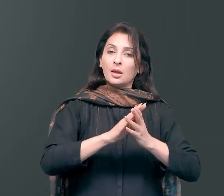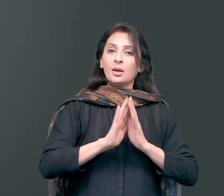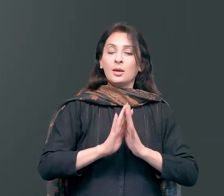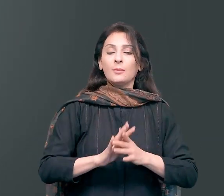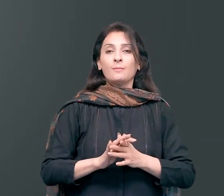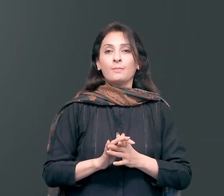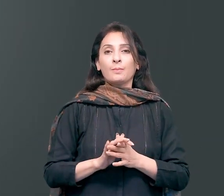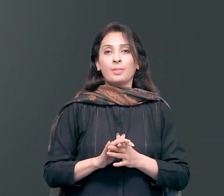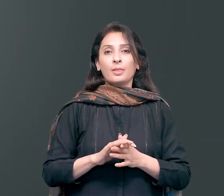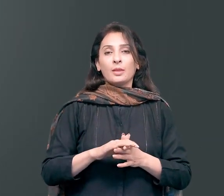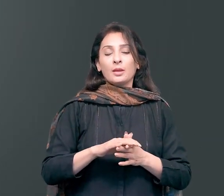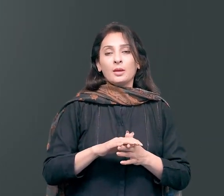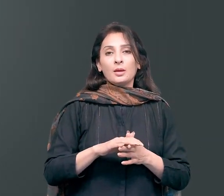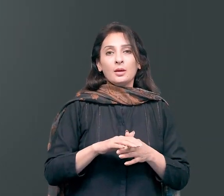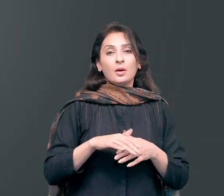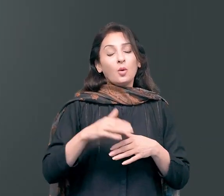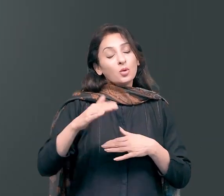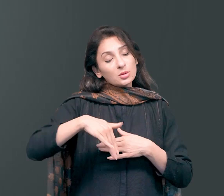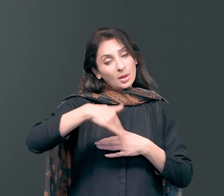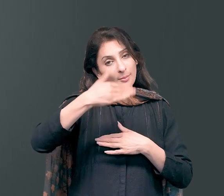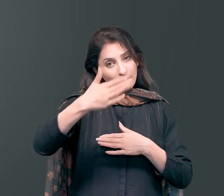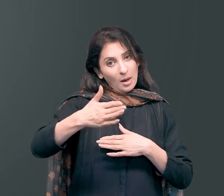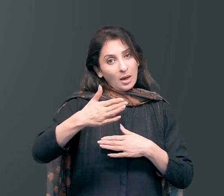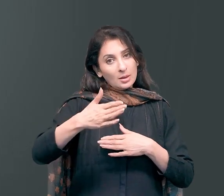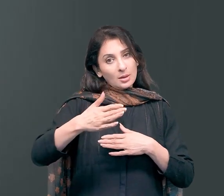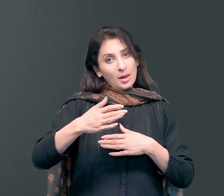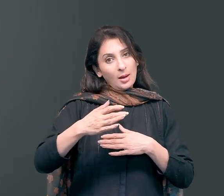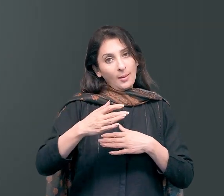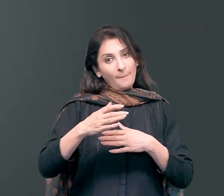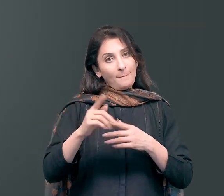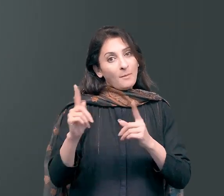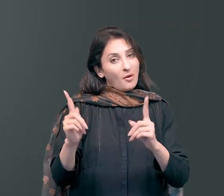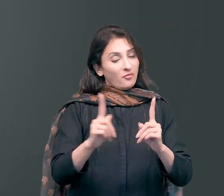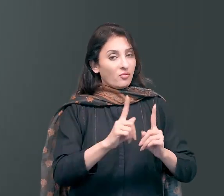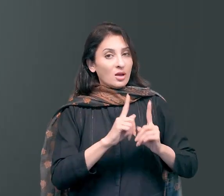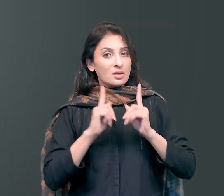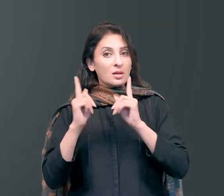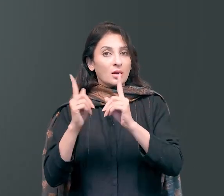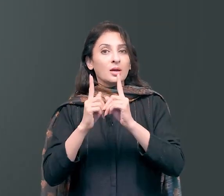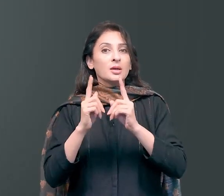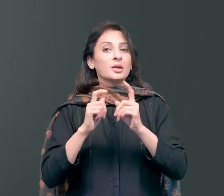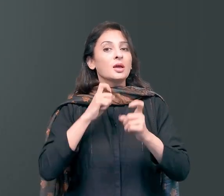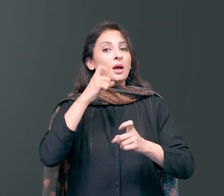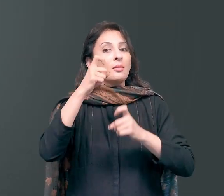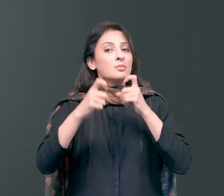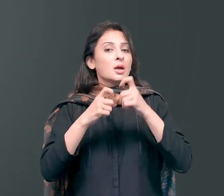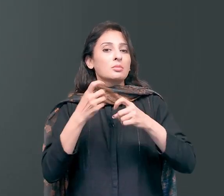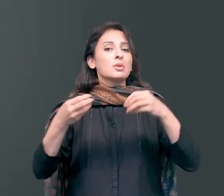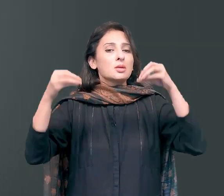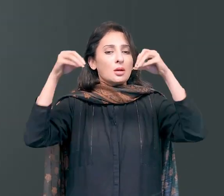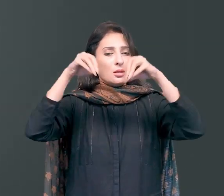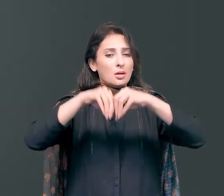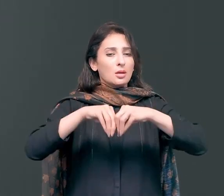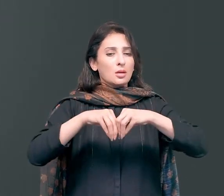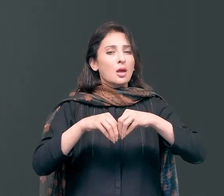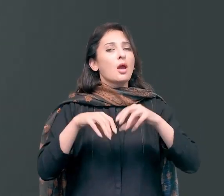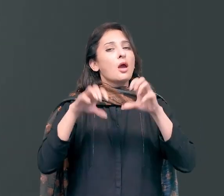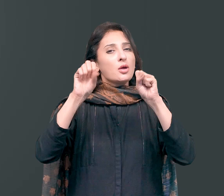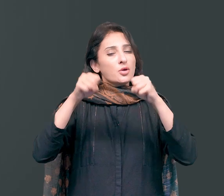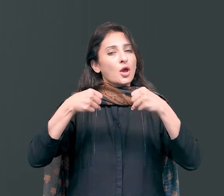کہ جی جنگ میں حصہ لینا یا نہیں لینا، تو وقت ہم نہیں کریں گے۔ تو انہوں نے کانگریس